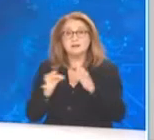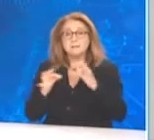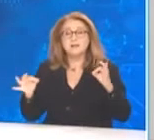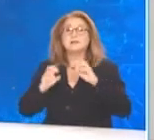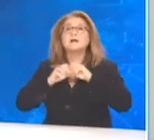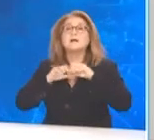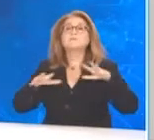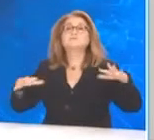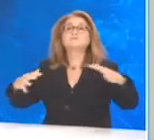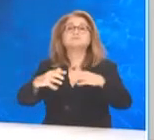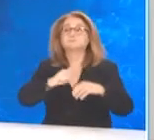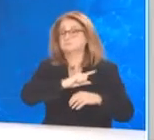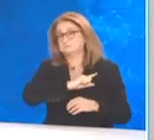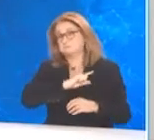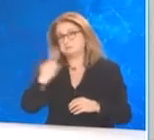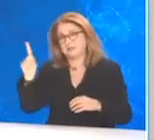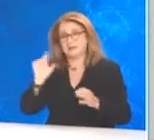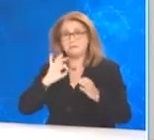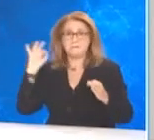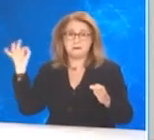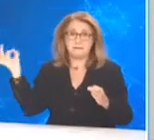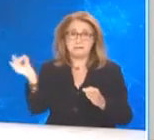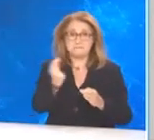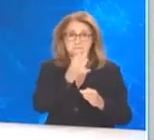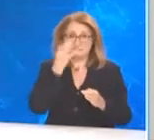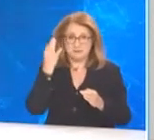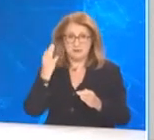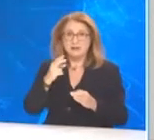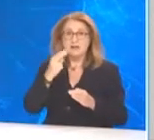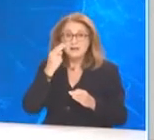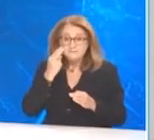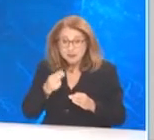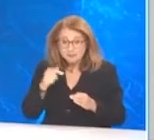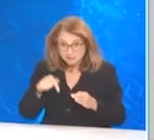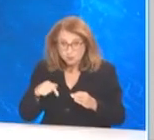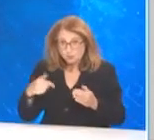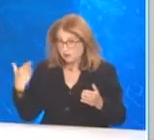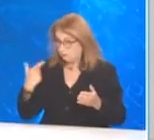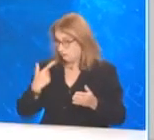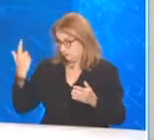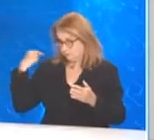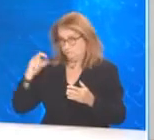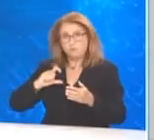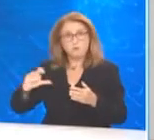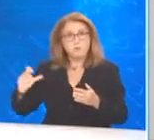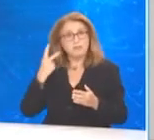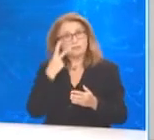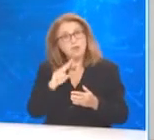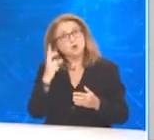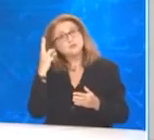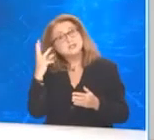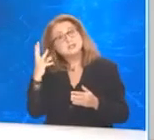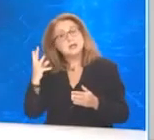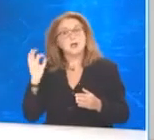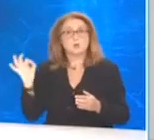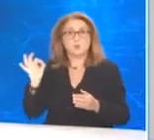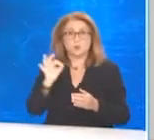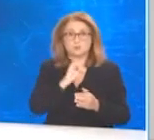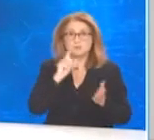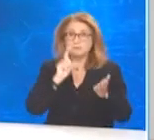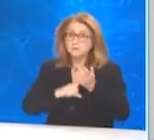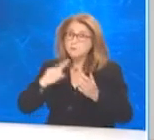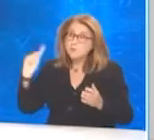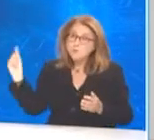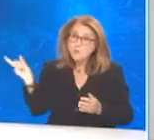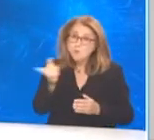ιού. Γιατί όπως λέμε διαρκώς, για να είναι αποτελεσματικά τα μέτρα πρέπει να εφαρμόζονται από όλους, χωρίς εξαιρέσεις.